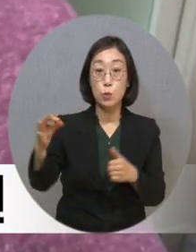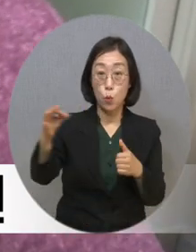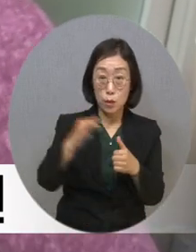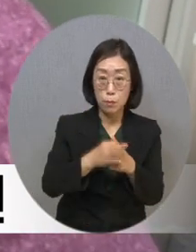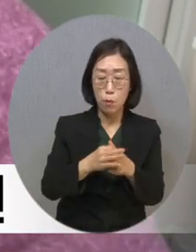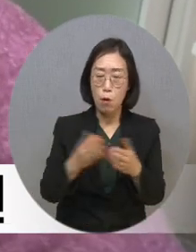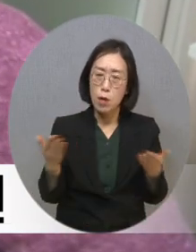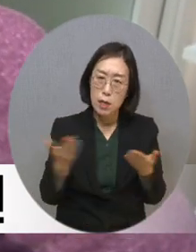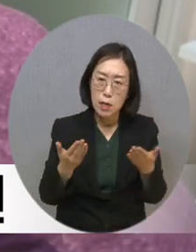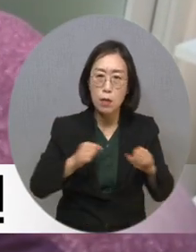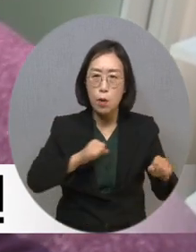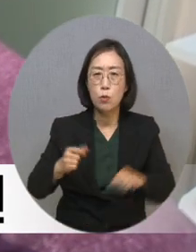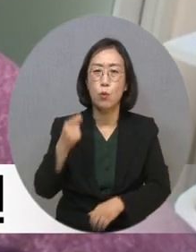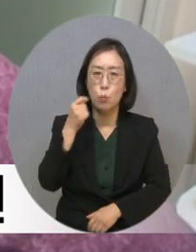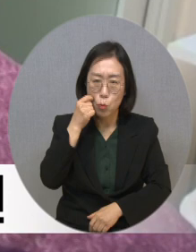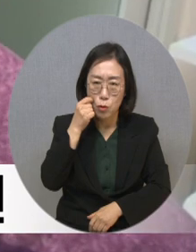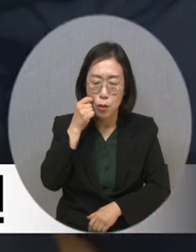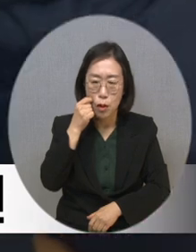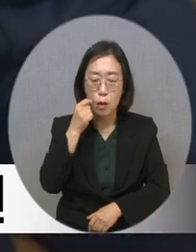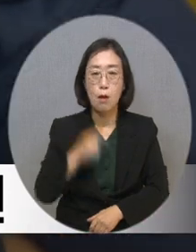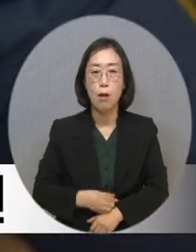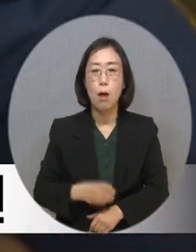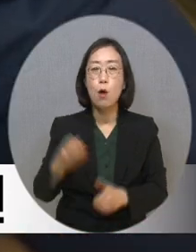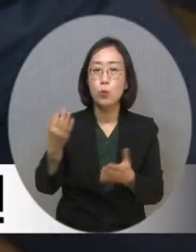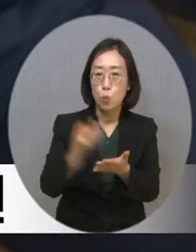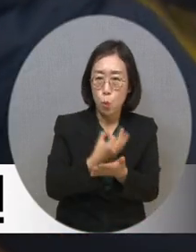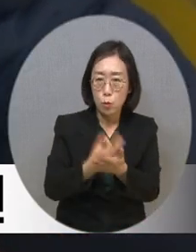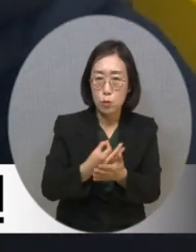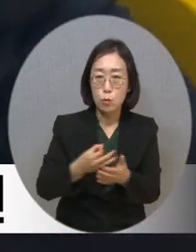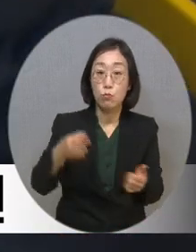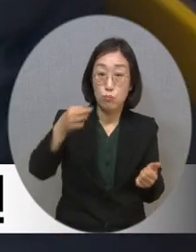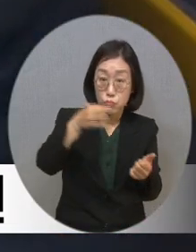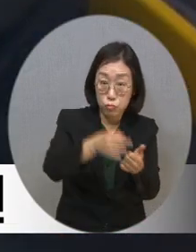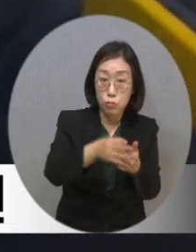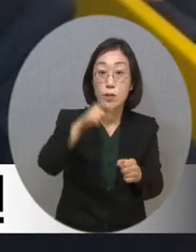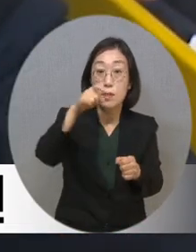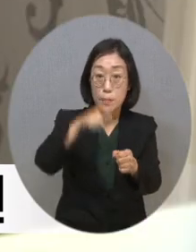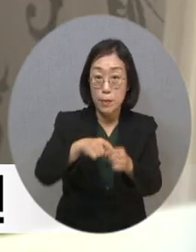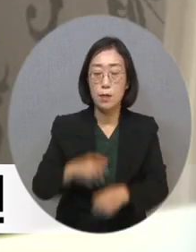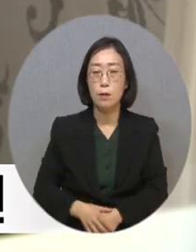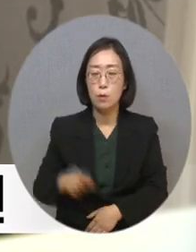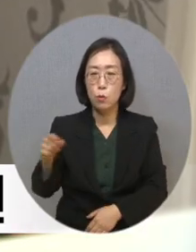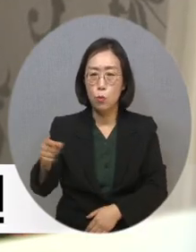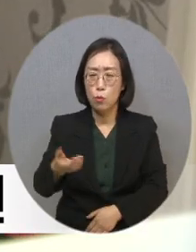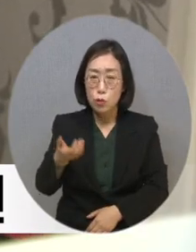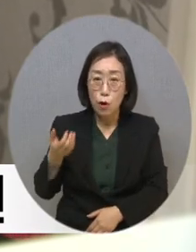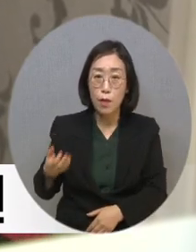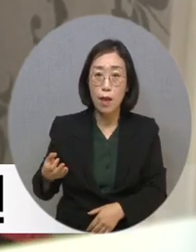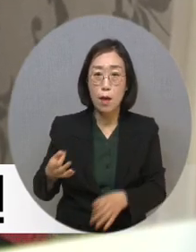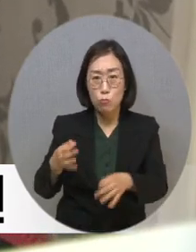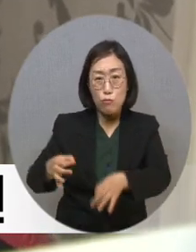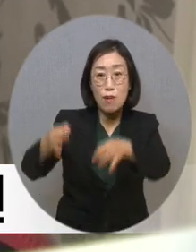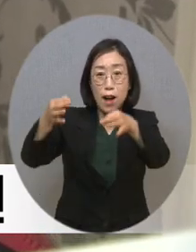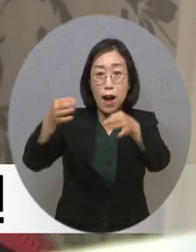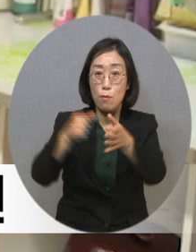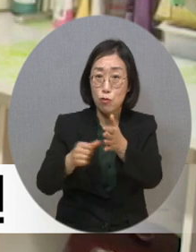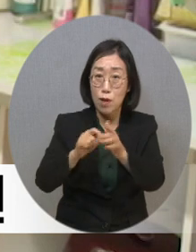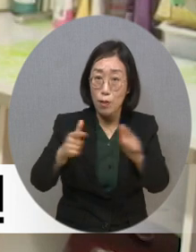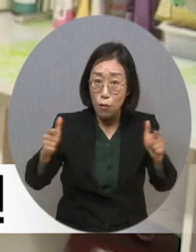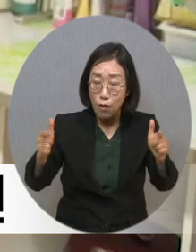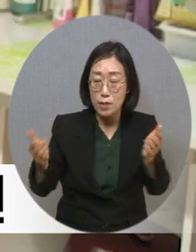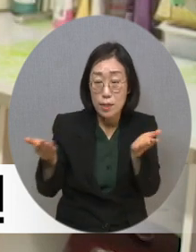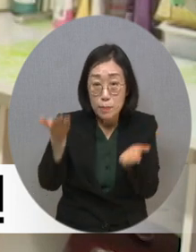근로 능력 상실 등에 따라 줄어든 소득을 을 보전하기 위한 것인데 전년도 소비자 물가 상승률을 반영해 급여액을